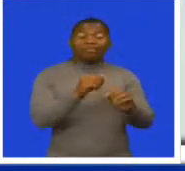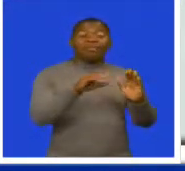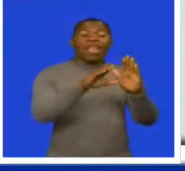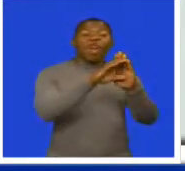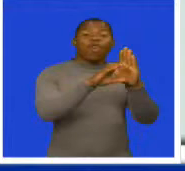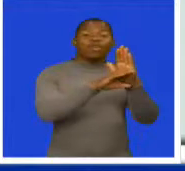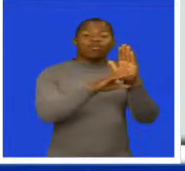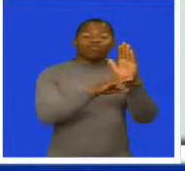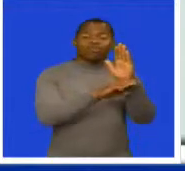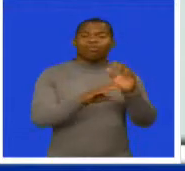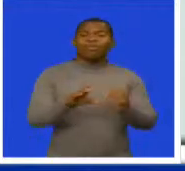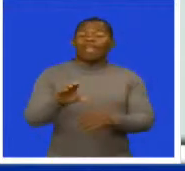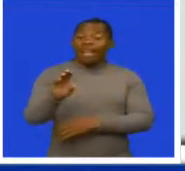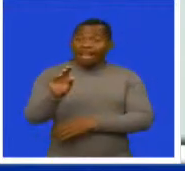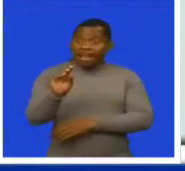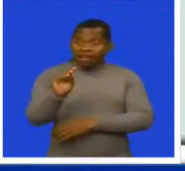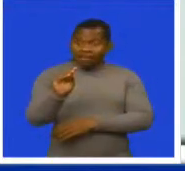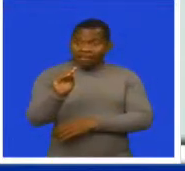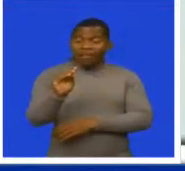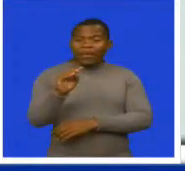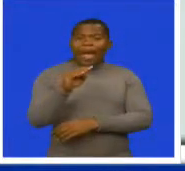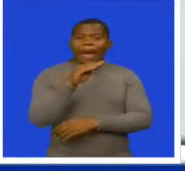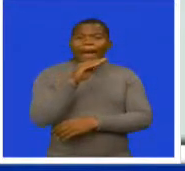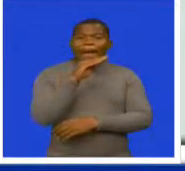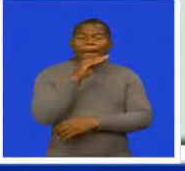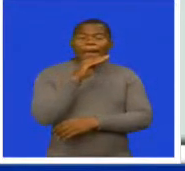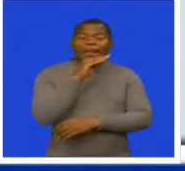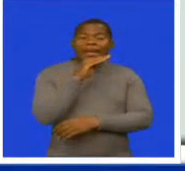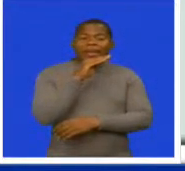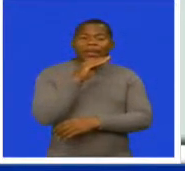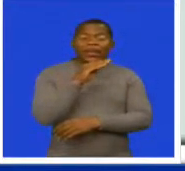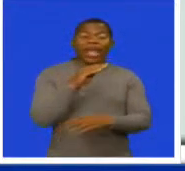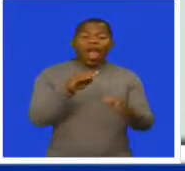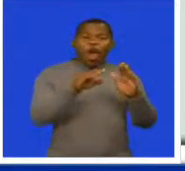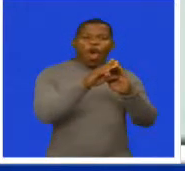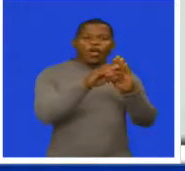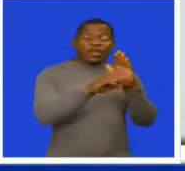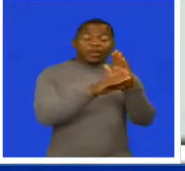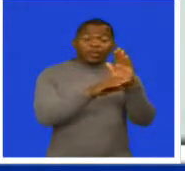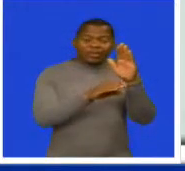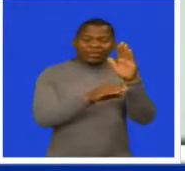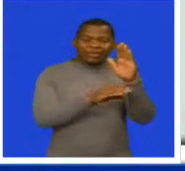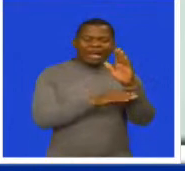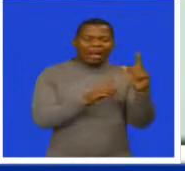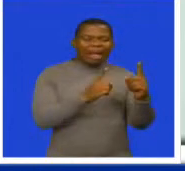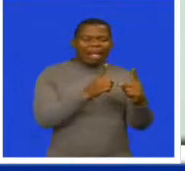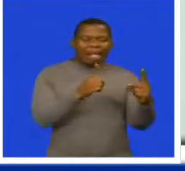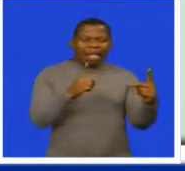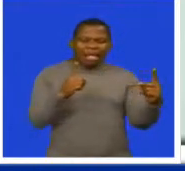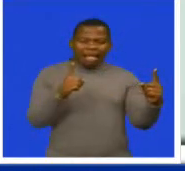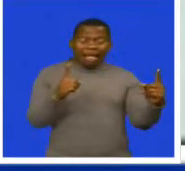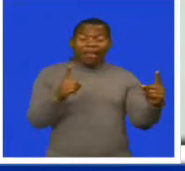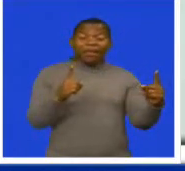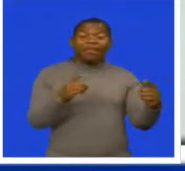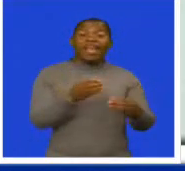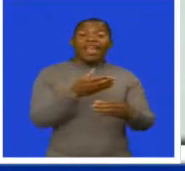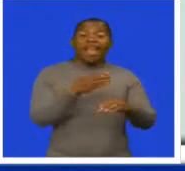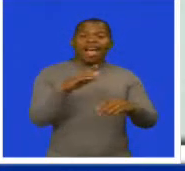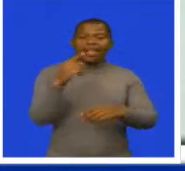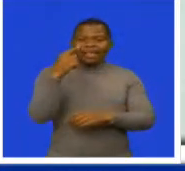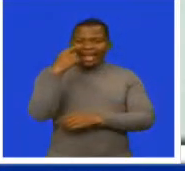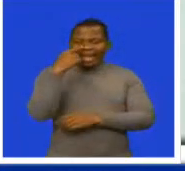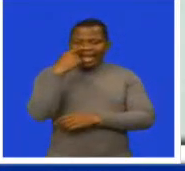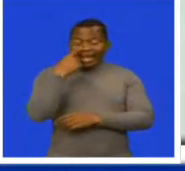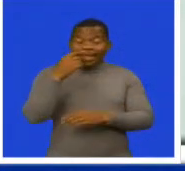ema constitution la khona emhlabeni bayasisita kakhulu ke ikakhulu uhlangothi lwako kwekubhala